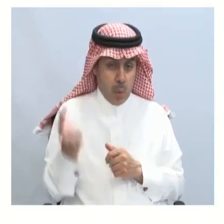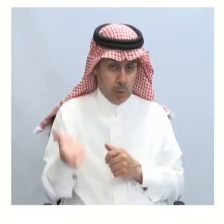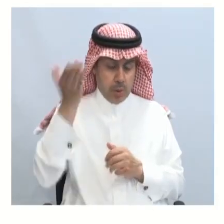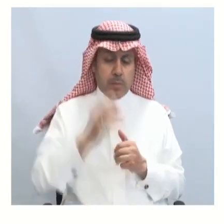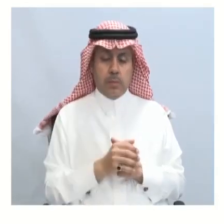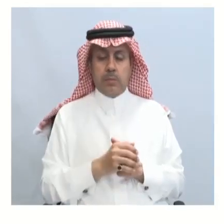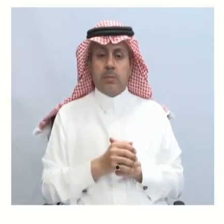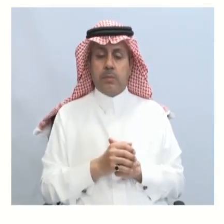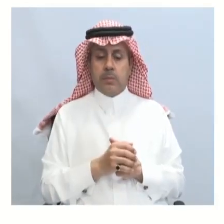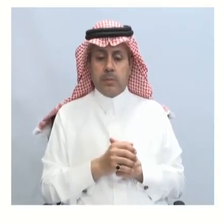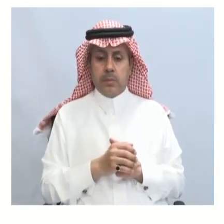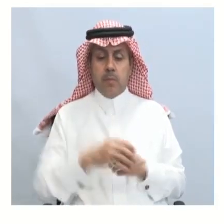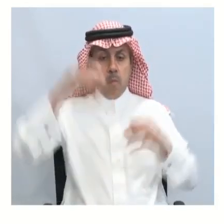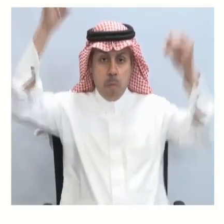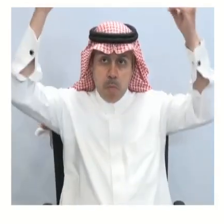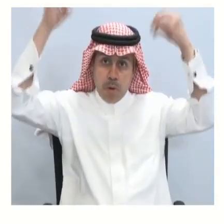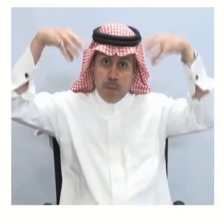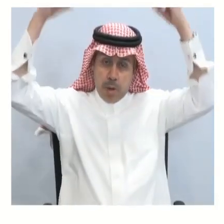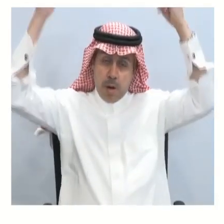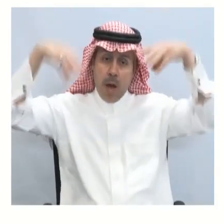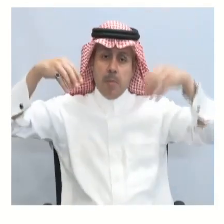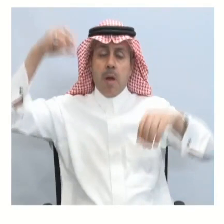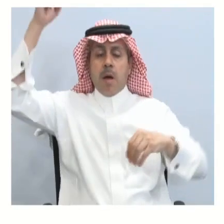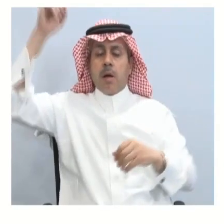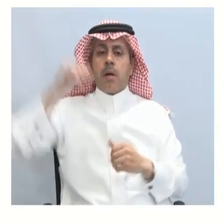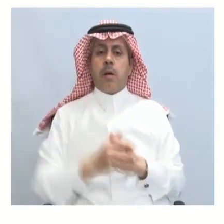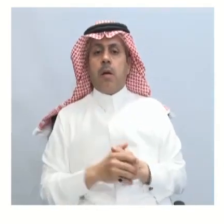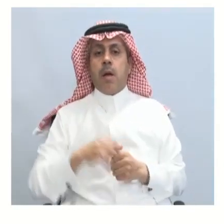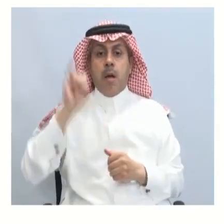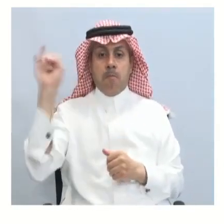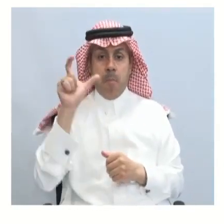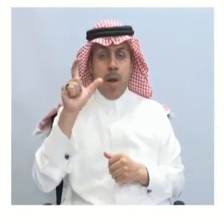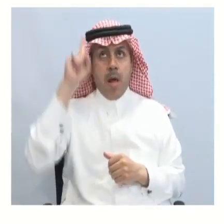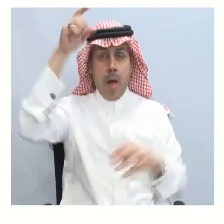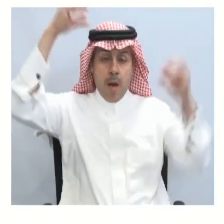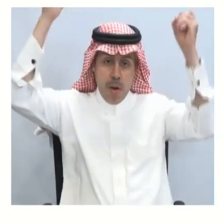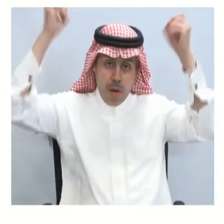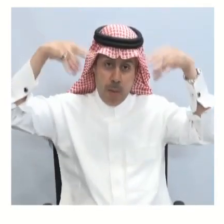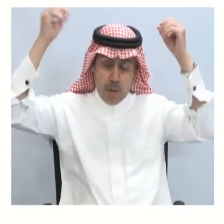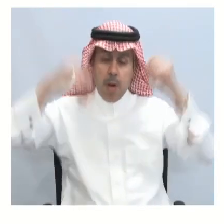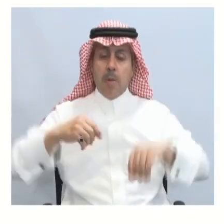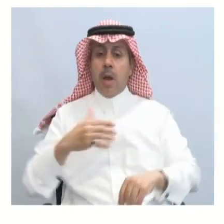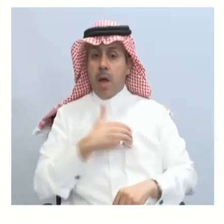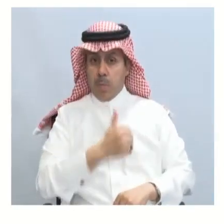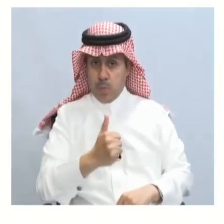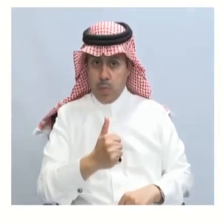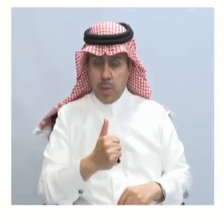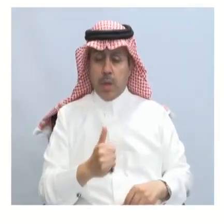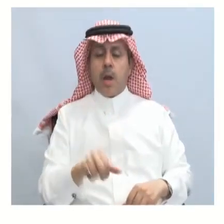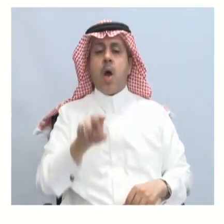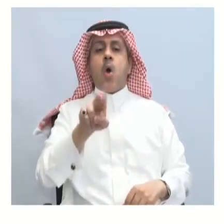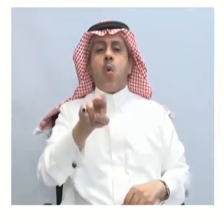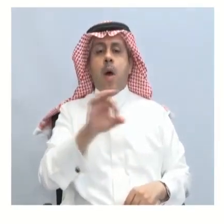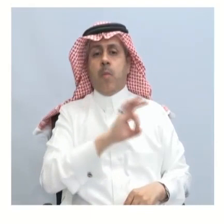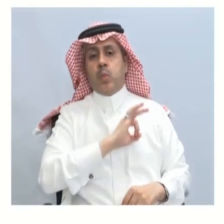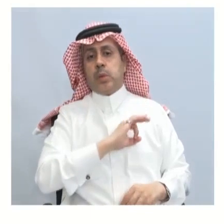نعم الله عز وجل على علينا بان من علينا وجعلنا اخوه متحابين قال الله عز وجل